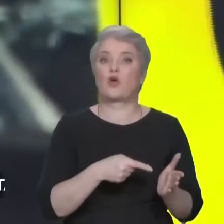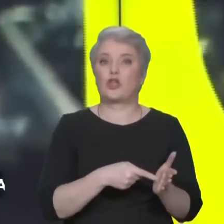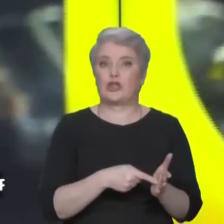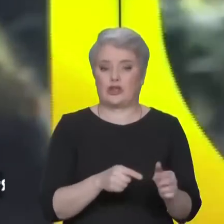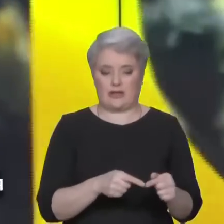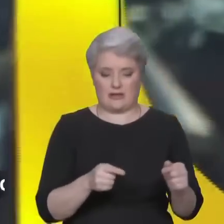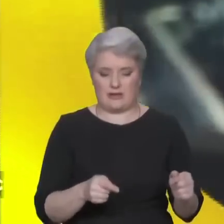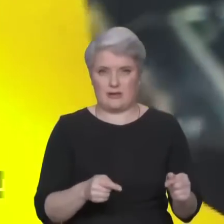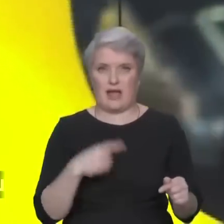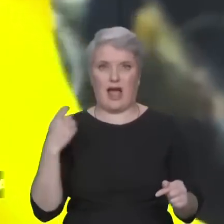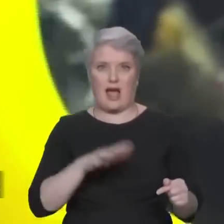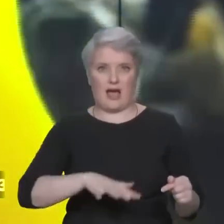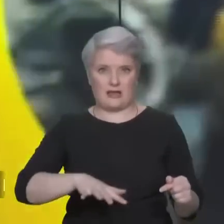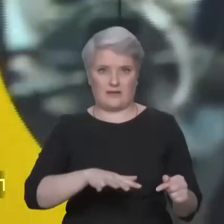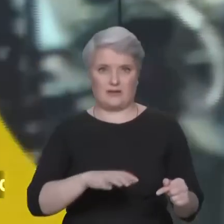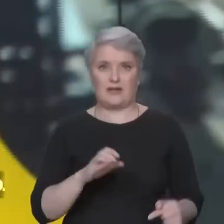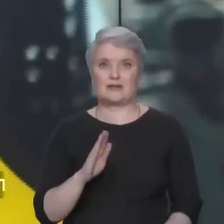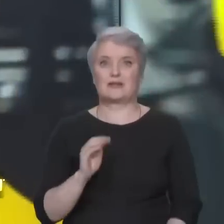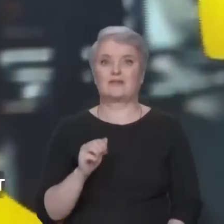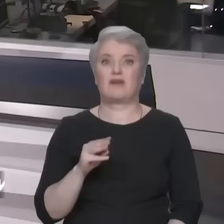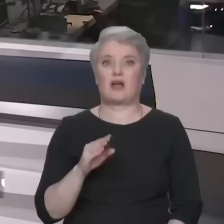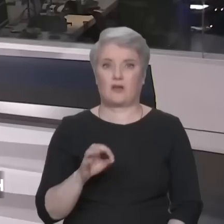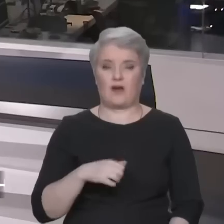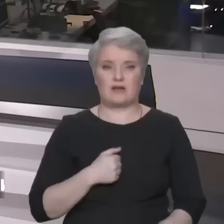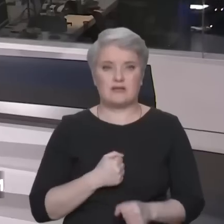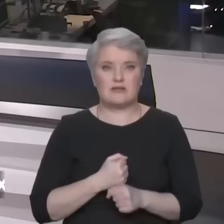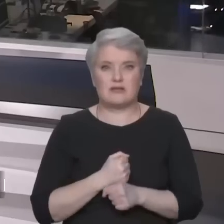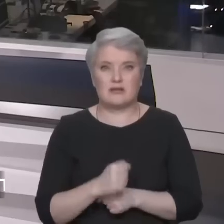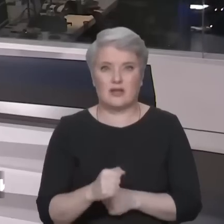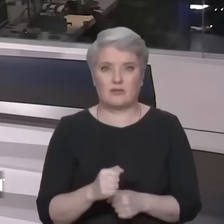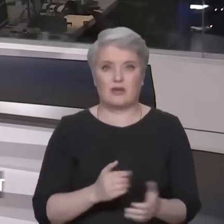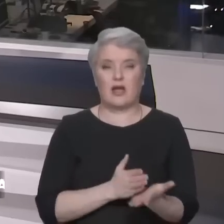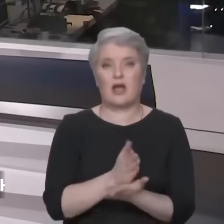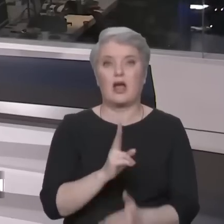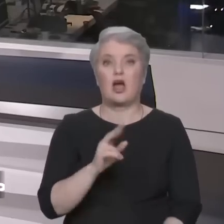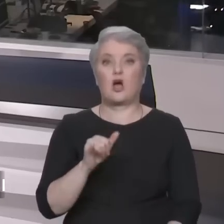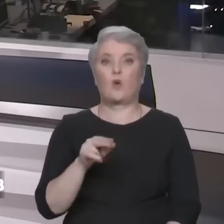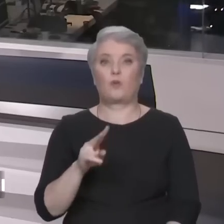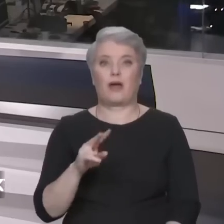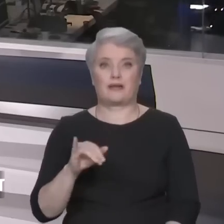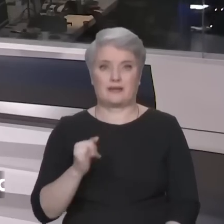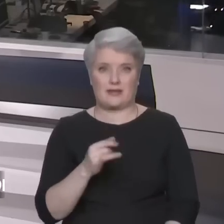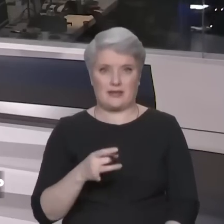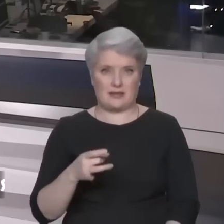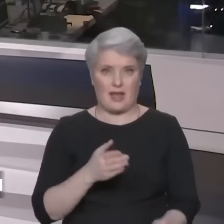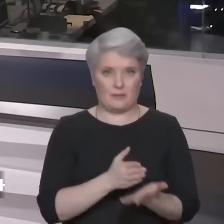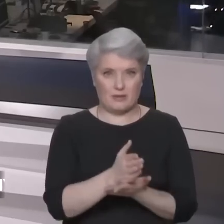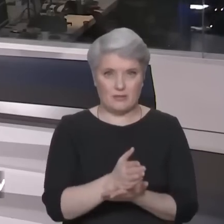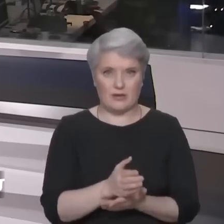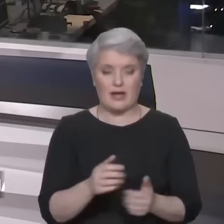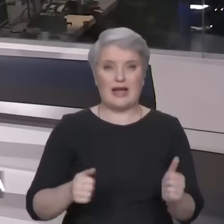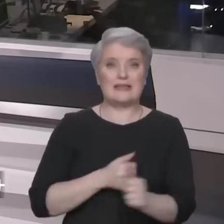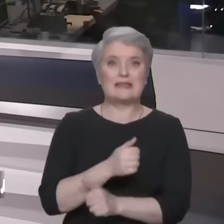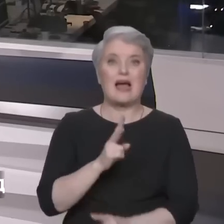клаптику Харківщини. Вони намагалися зі Сватова тиснути в напрямку, знову ж таки, це Куп'янський напрямок. Вони намагалися за